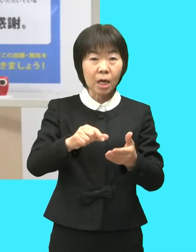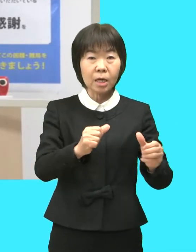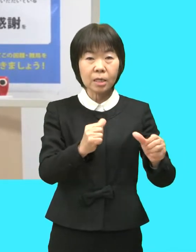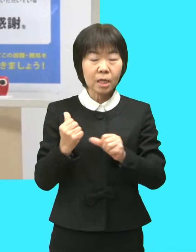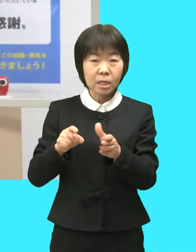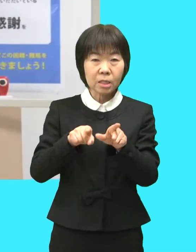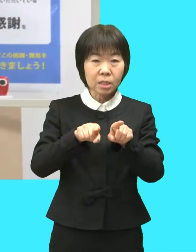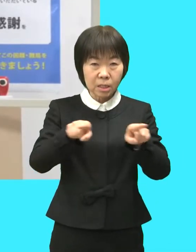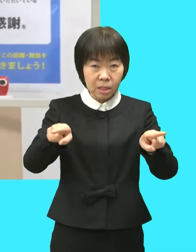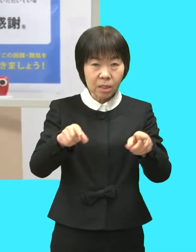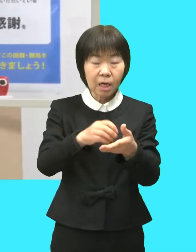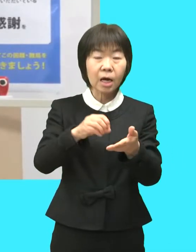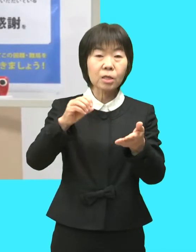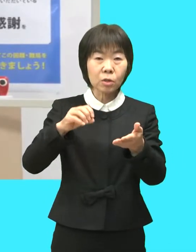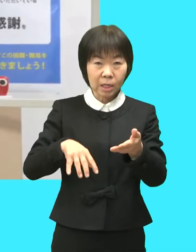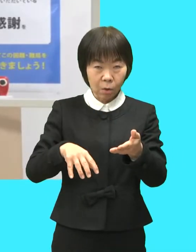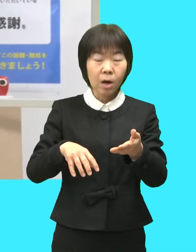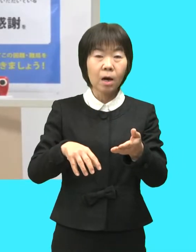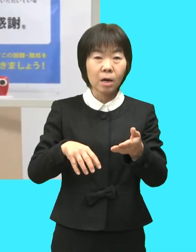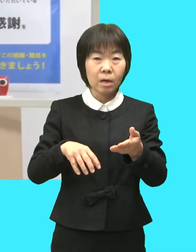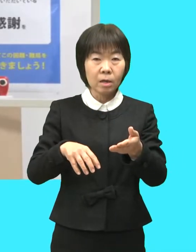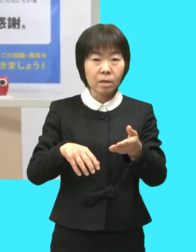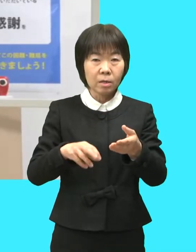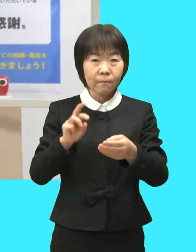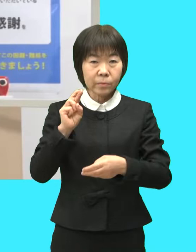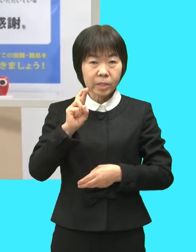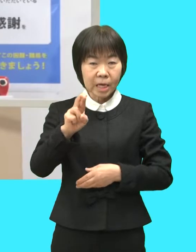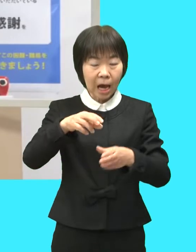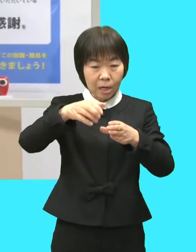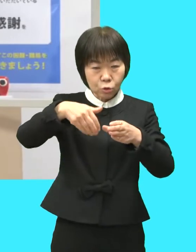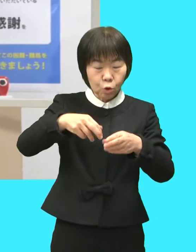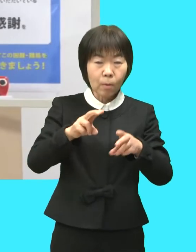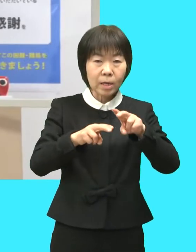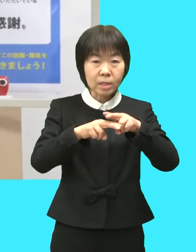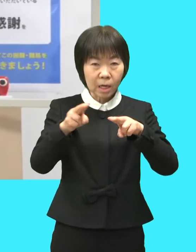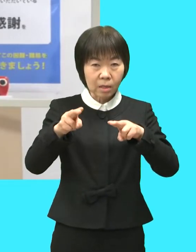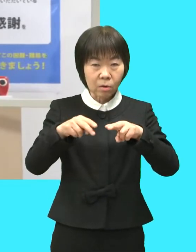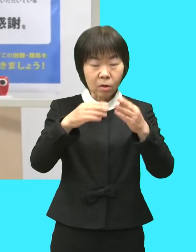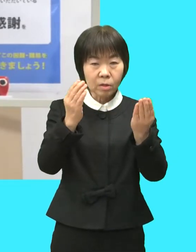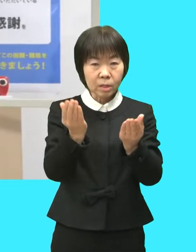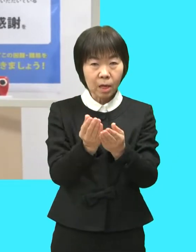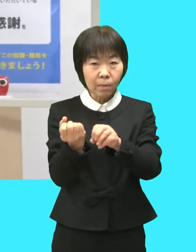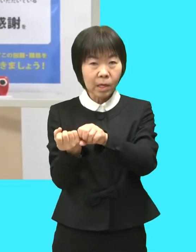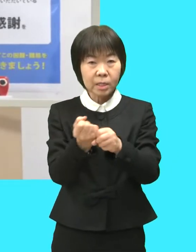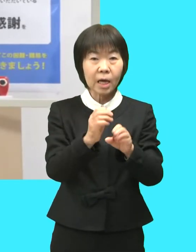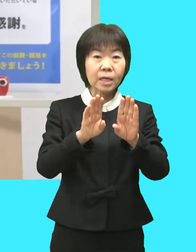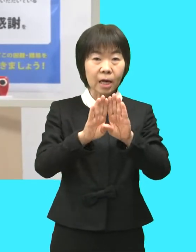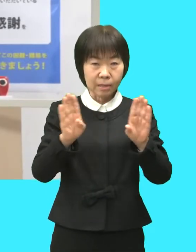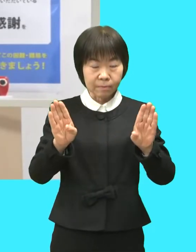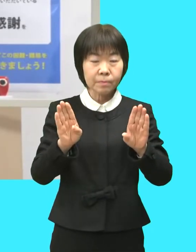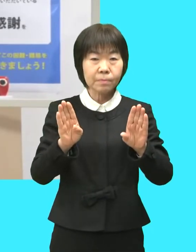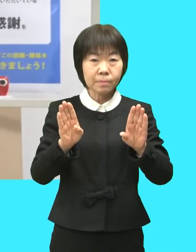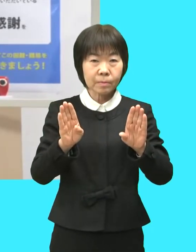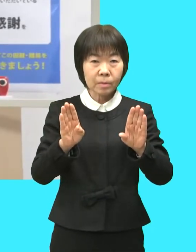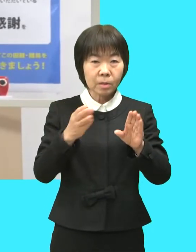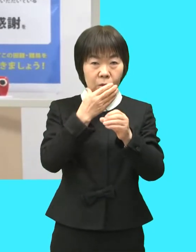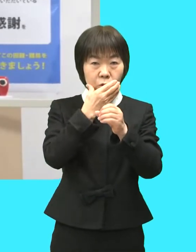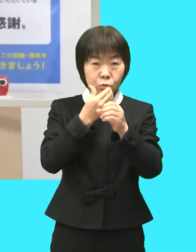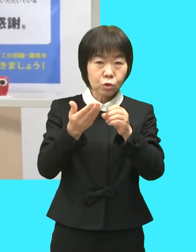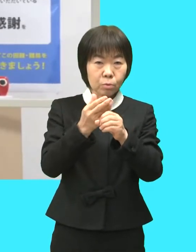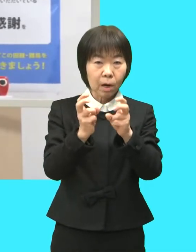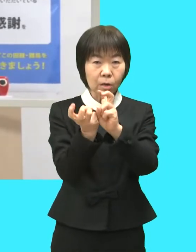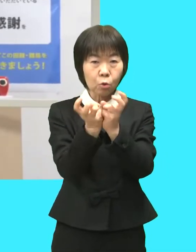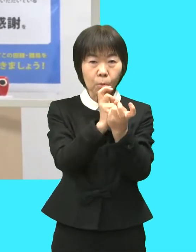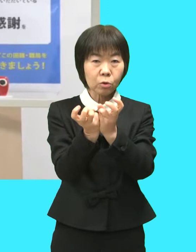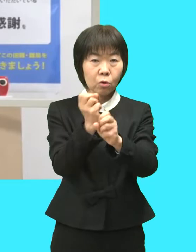難指示が解除されたほか、 JR 常磐線の全線運行再開、福島